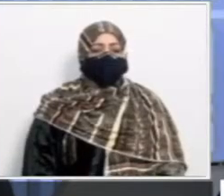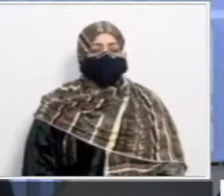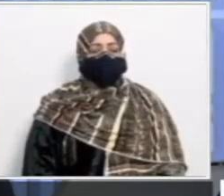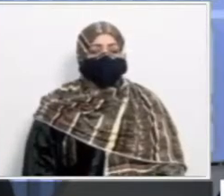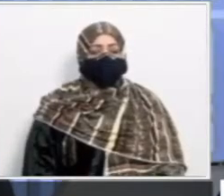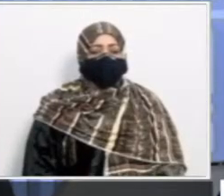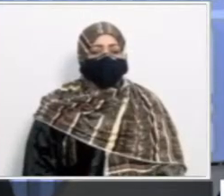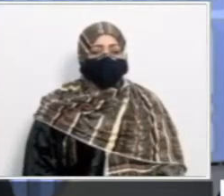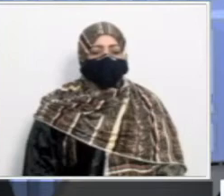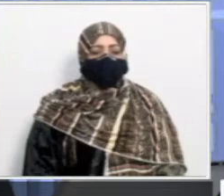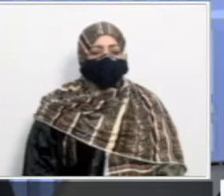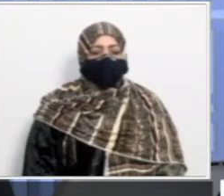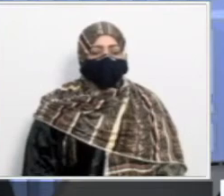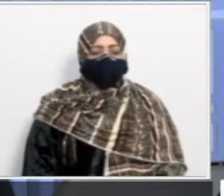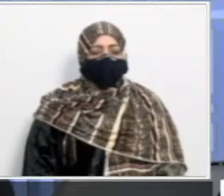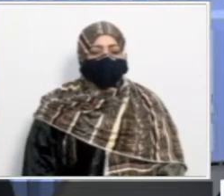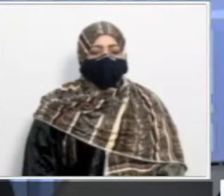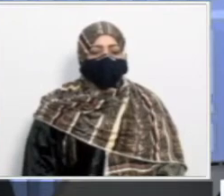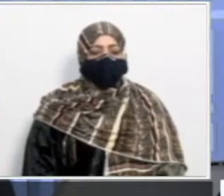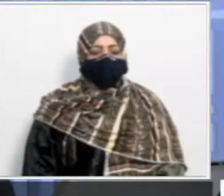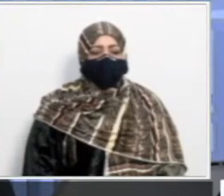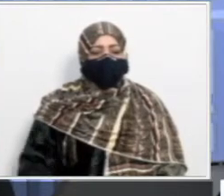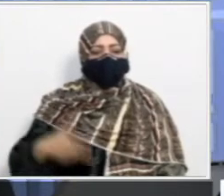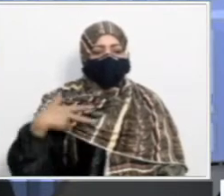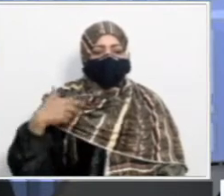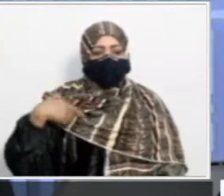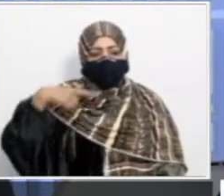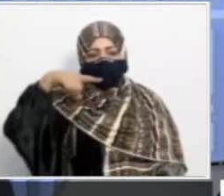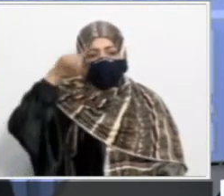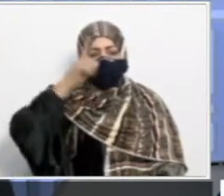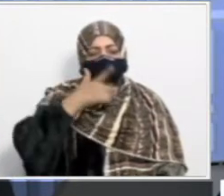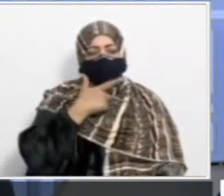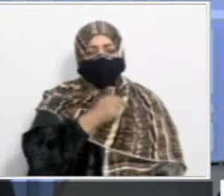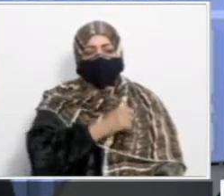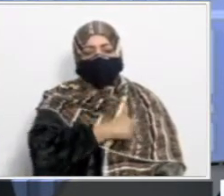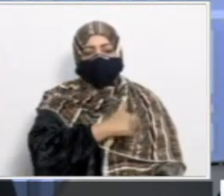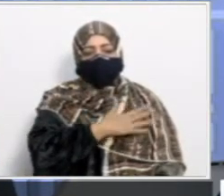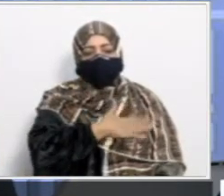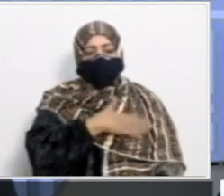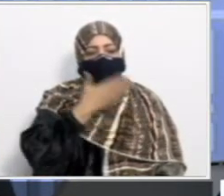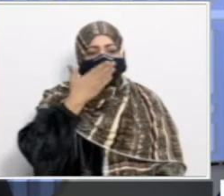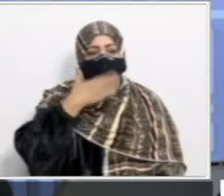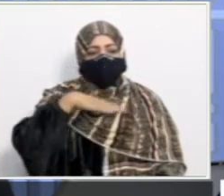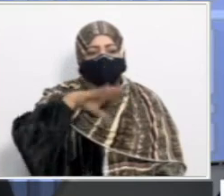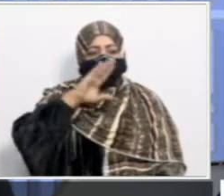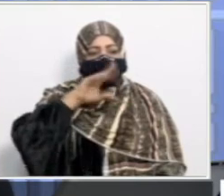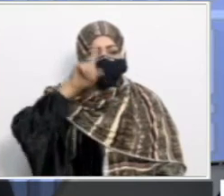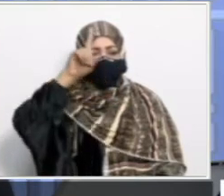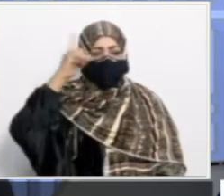بسم الله الرحمن الرحيم. الحمد لله رب العالمين، والصلاة والسلام على سيدنا